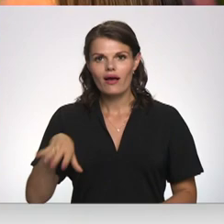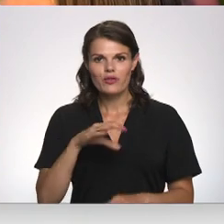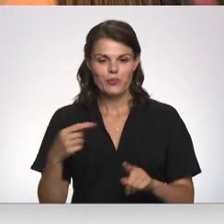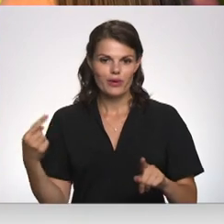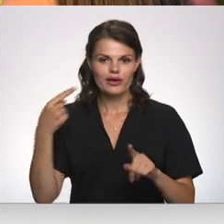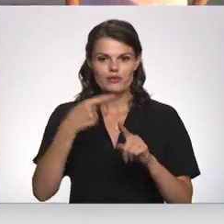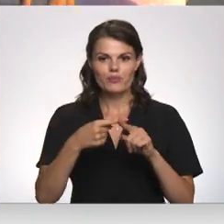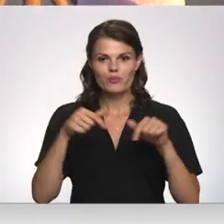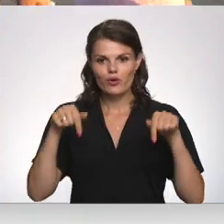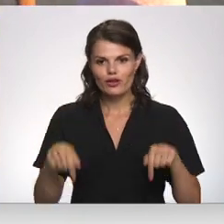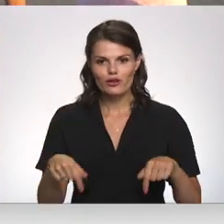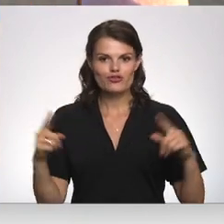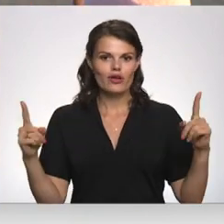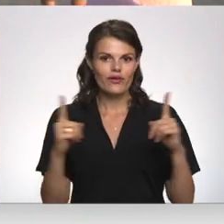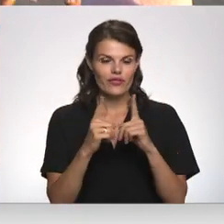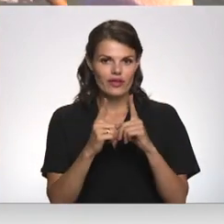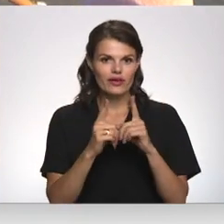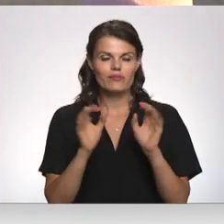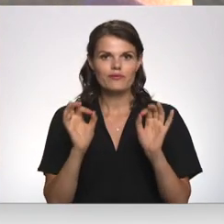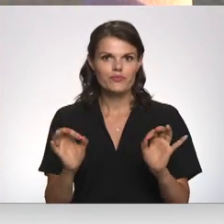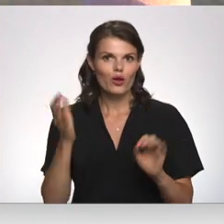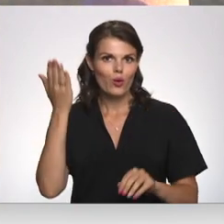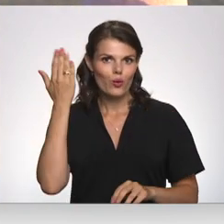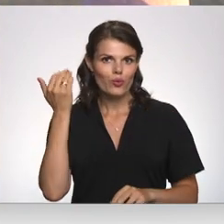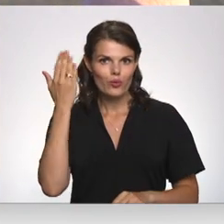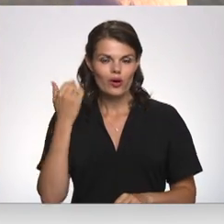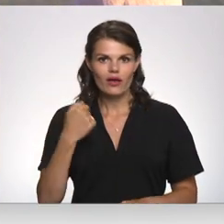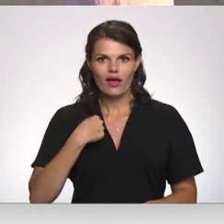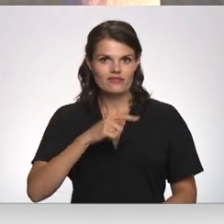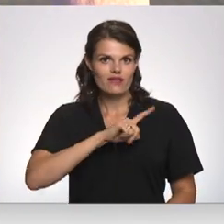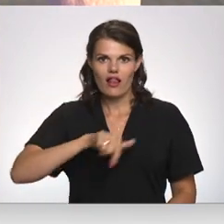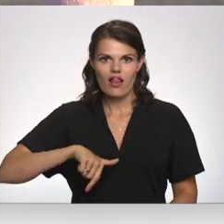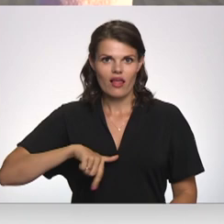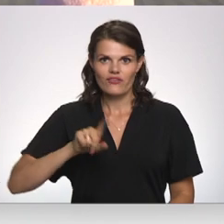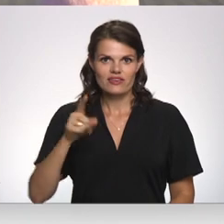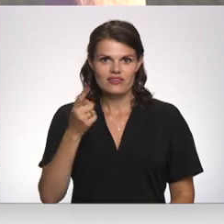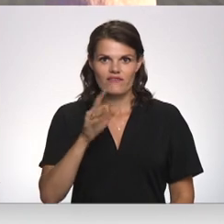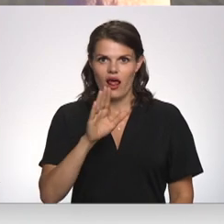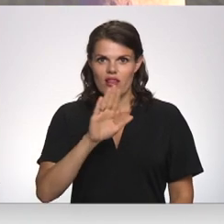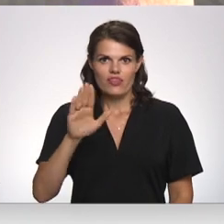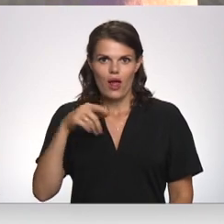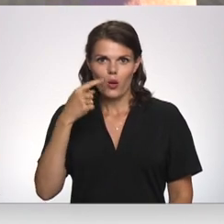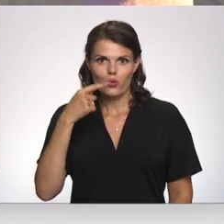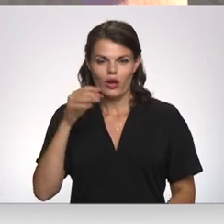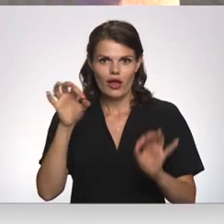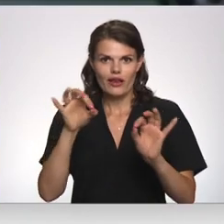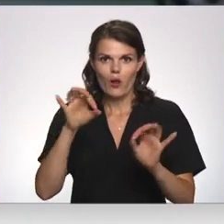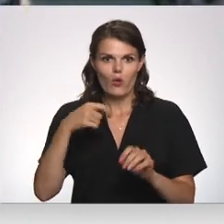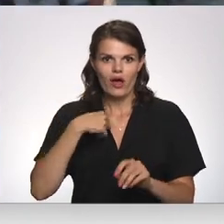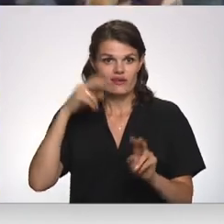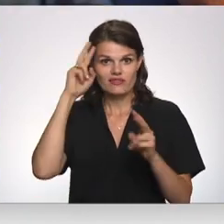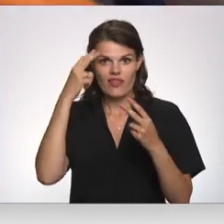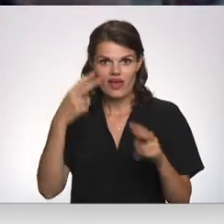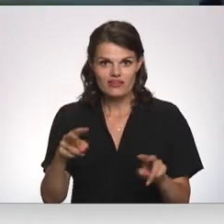šeit tikāmies. Jā, es vēl toreiz latviski nerunāju, tāpēc nesaprotu arī neko, tāpēc